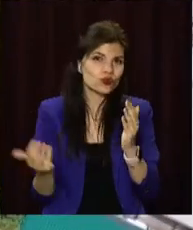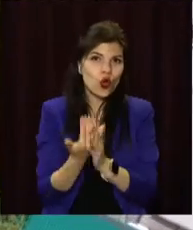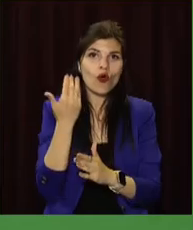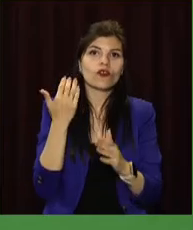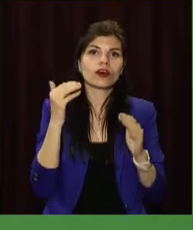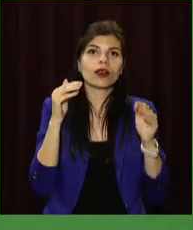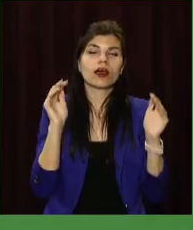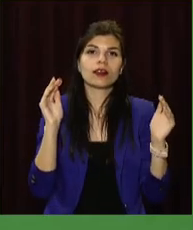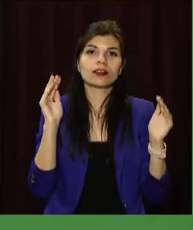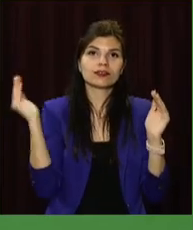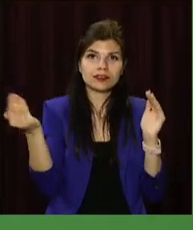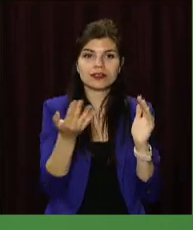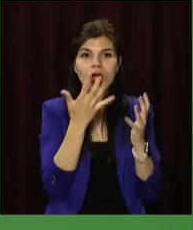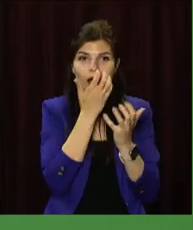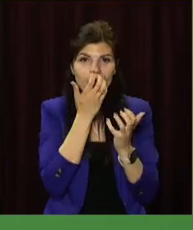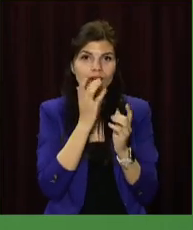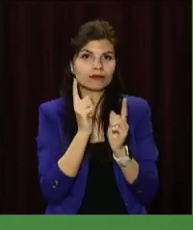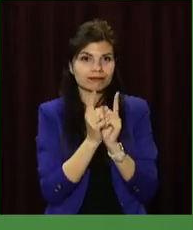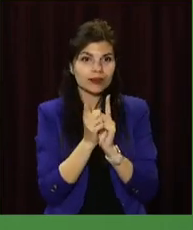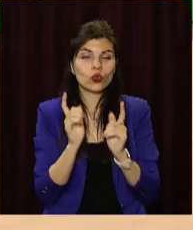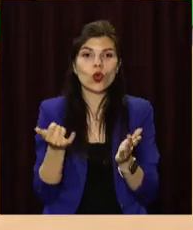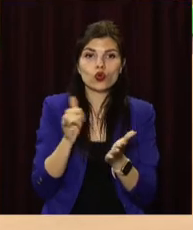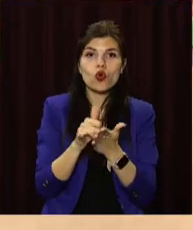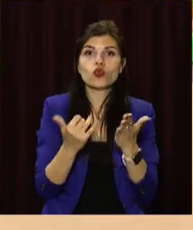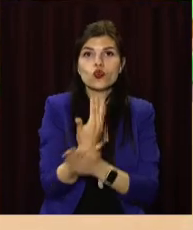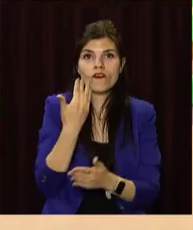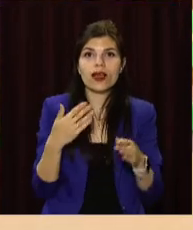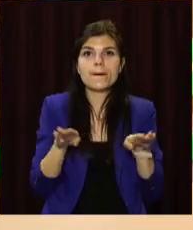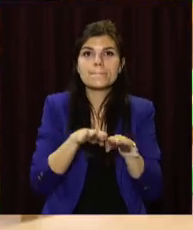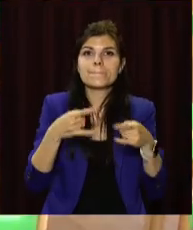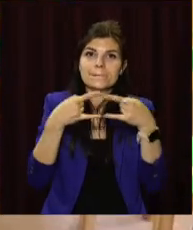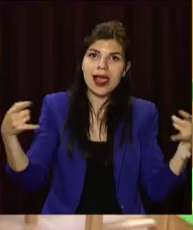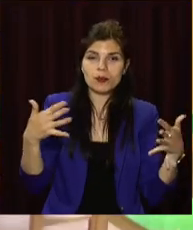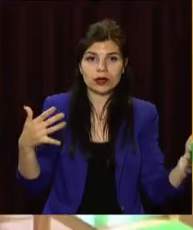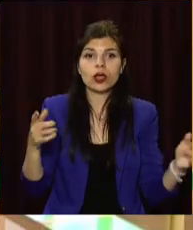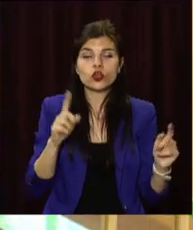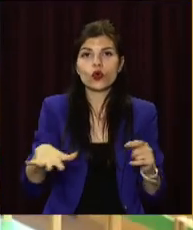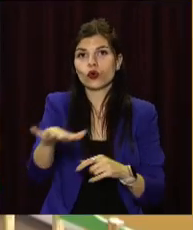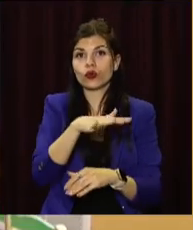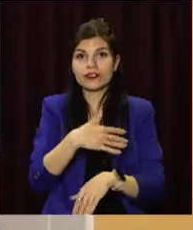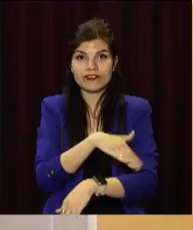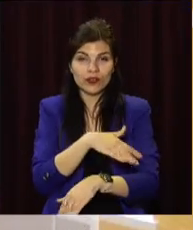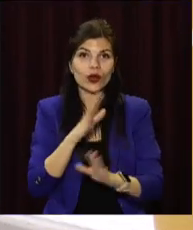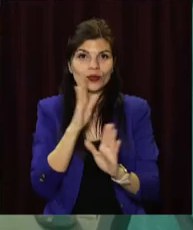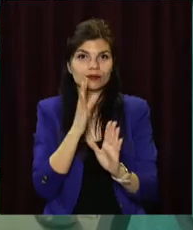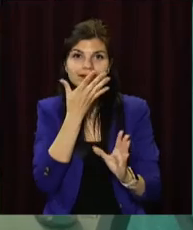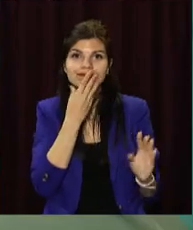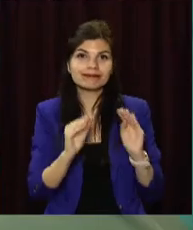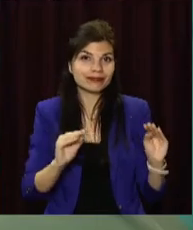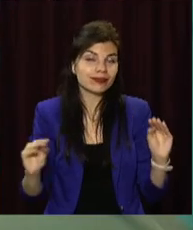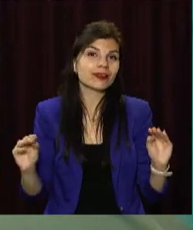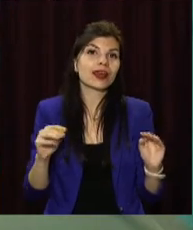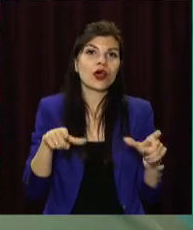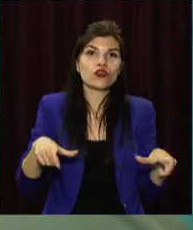покрівлю та утеплили фасади цоколь. Також встановили нові меблі. Осучаснили і подвір'я садочку. Тротуарною плиткою вимостили